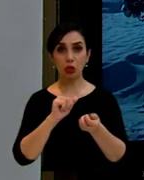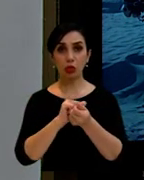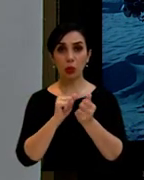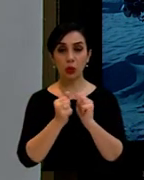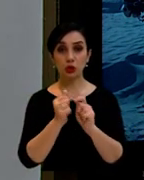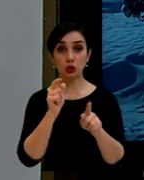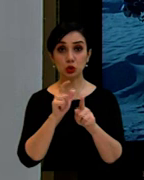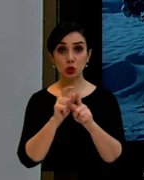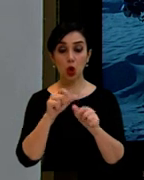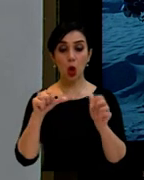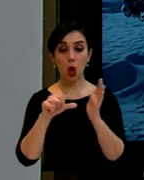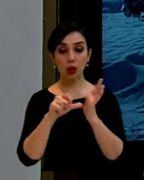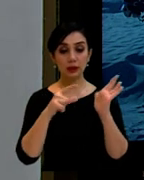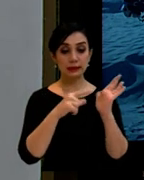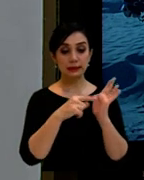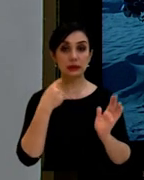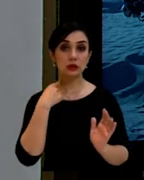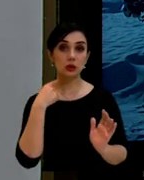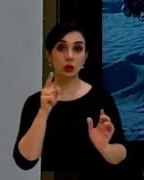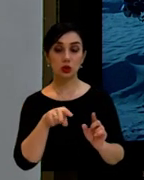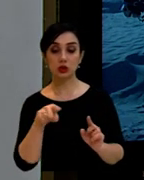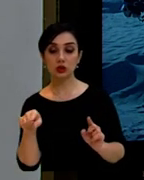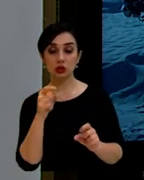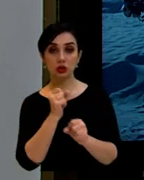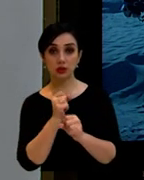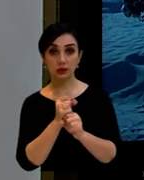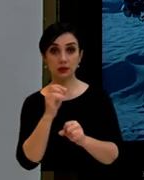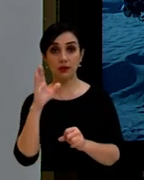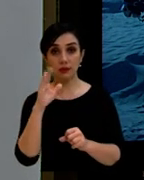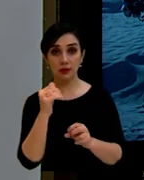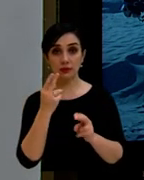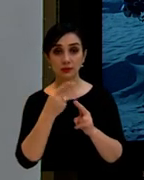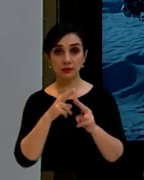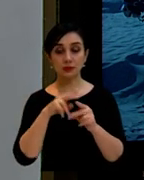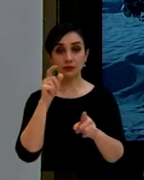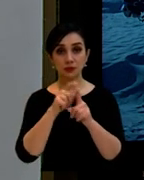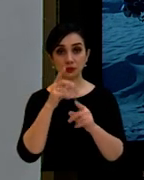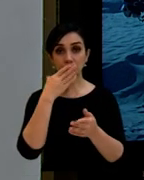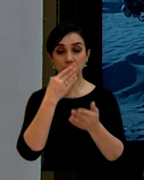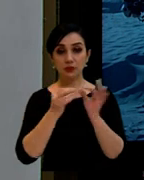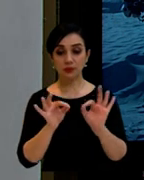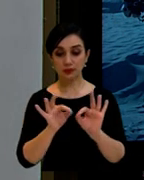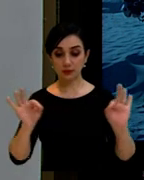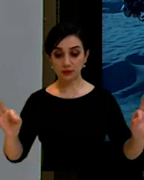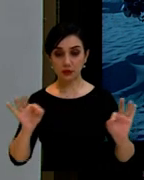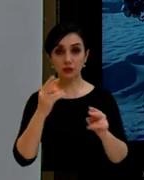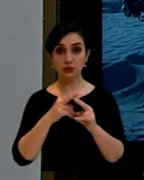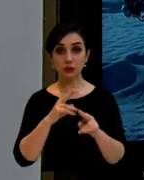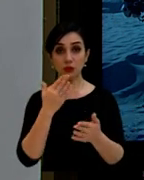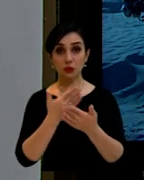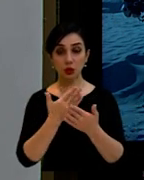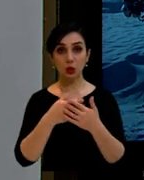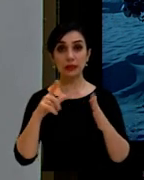so'zi 6-7 degan sondan keyin ishlatildi va bu gapda u uzunlik o'lchovi